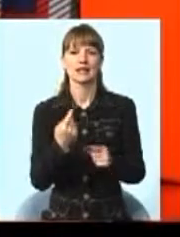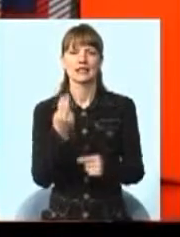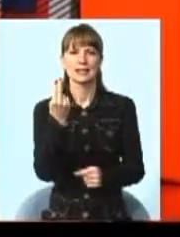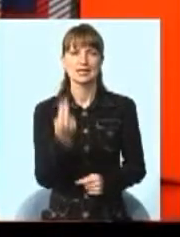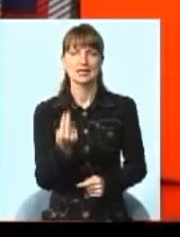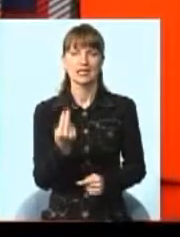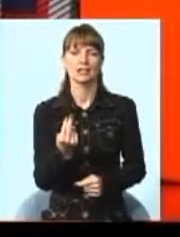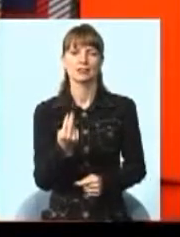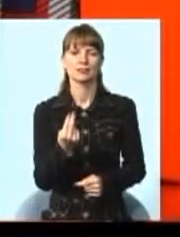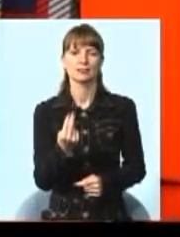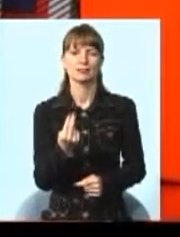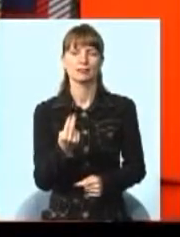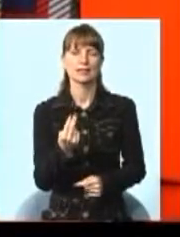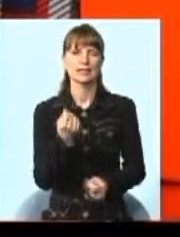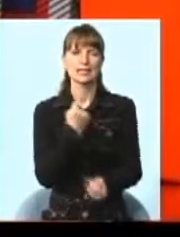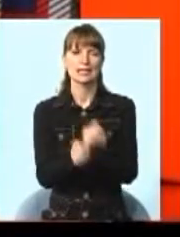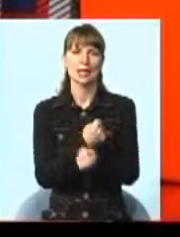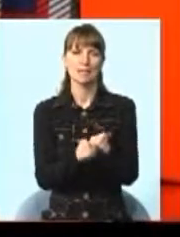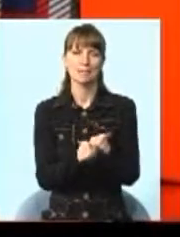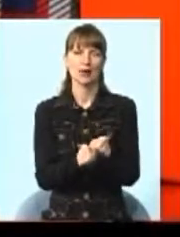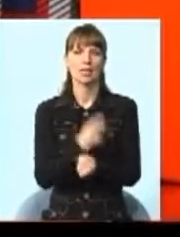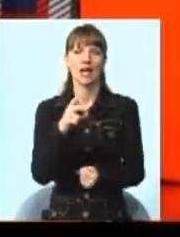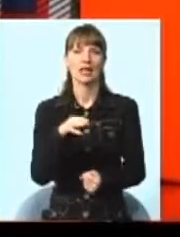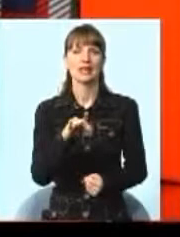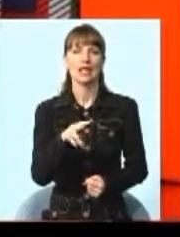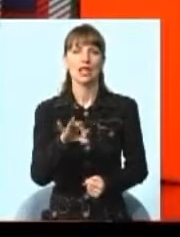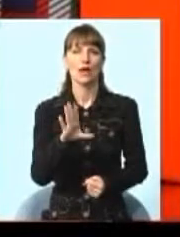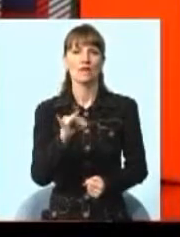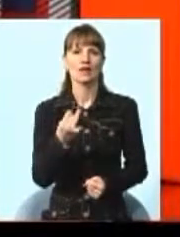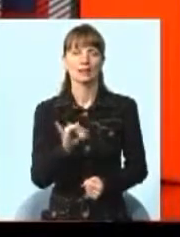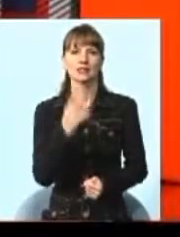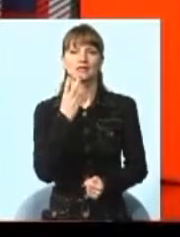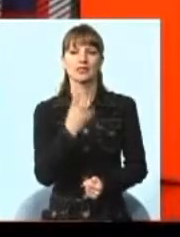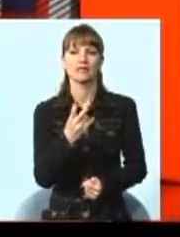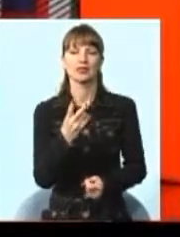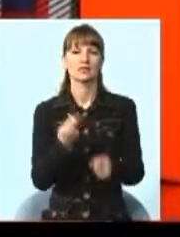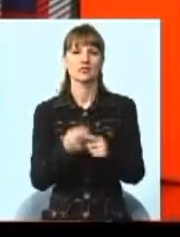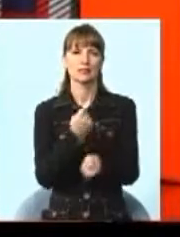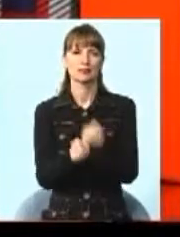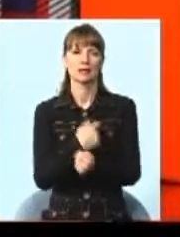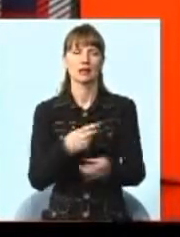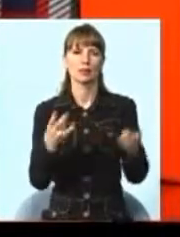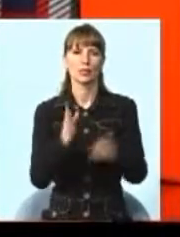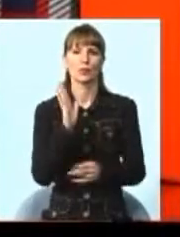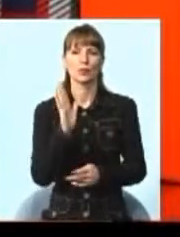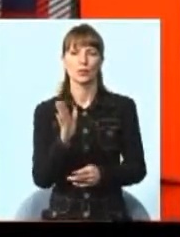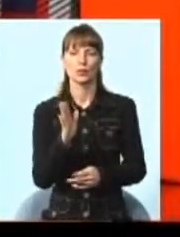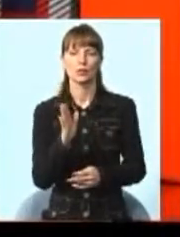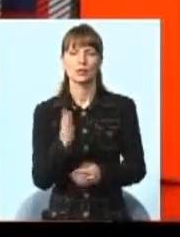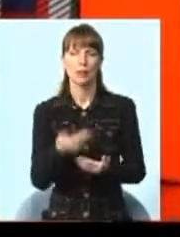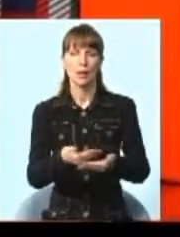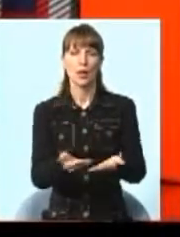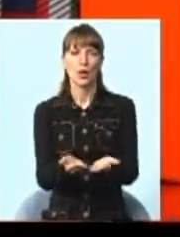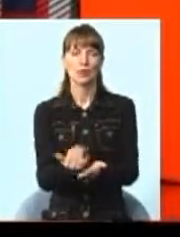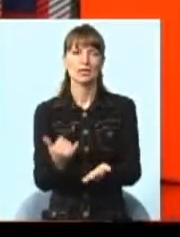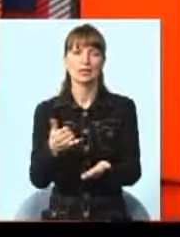Це спрей. Спирт, етиловий спирт. Ось, беріть етиловий спирт. Нам потрібно буде отсюди в блюдце